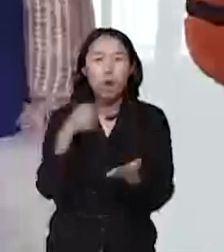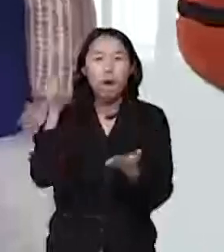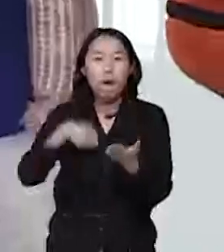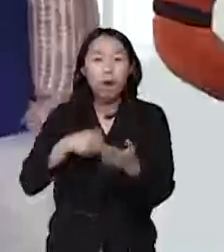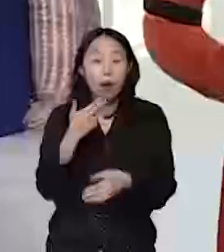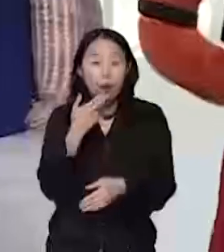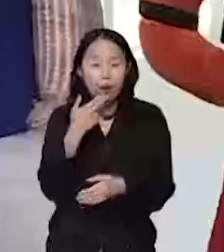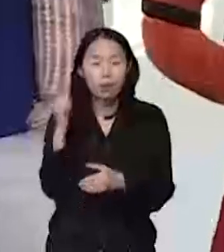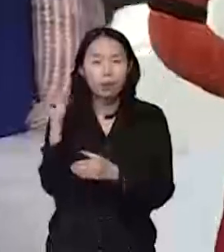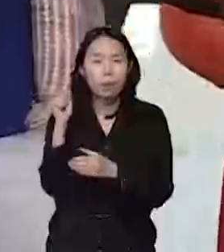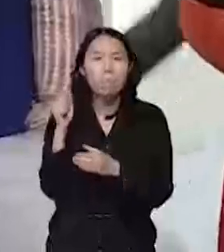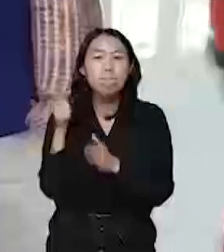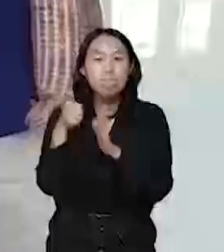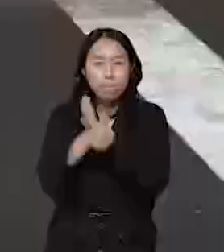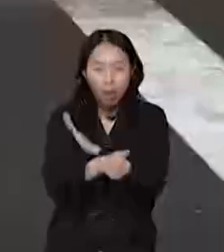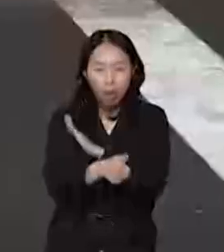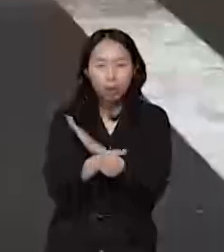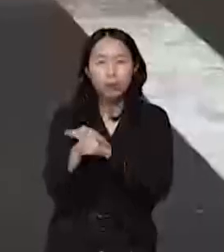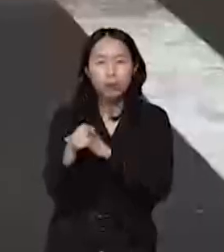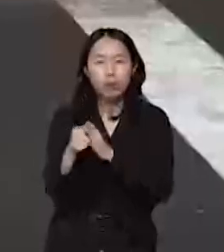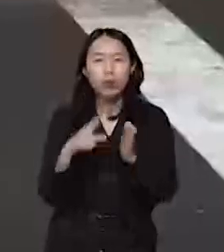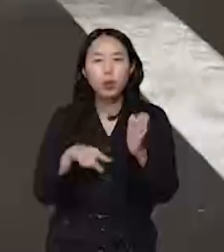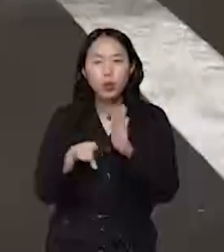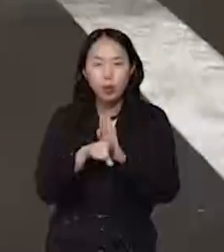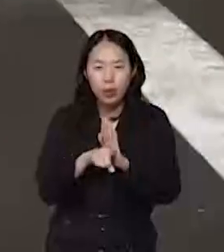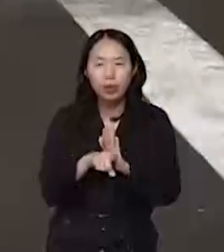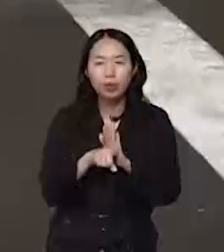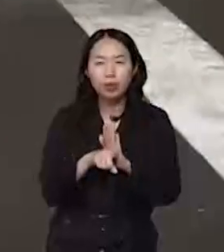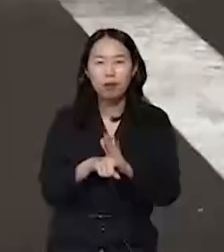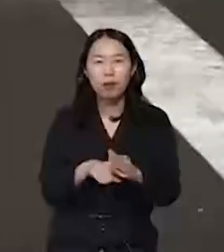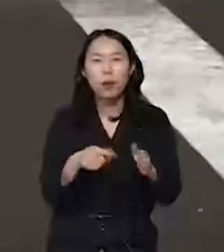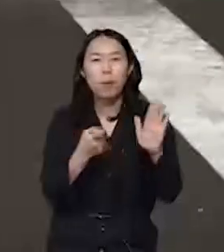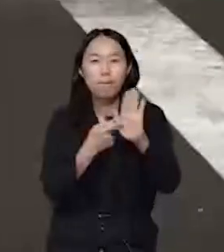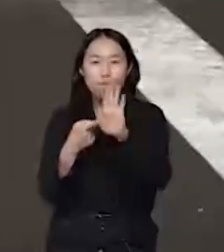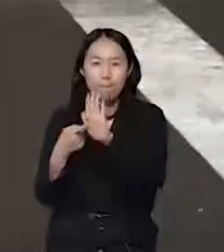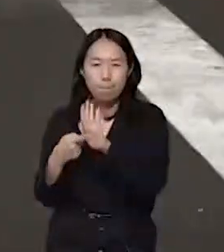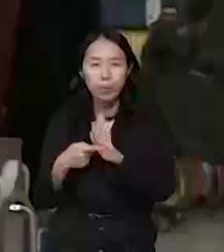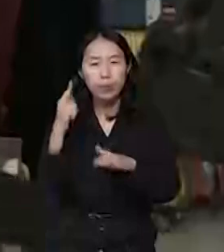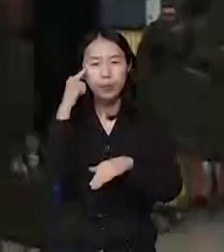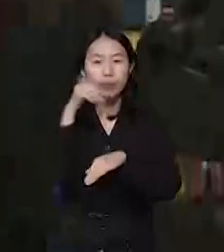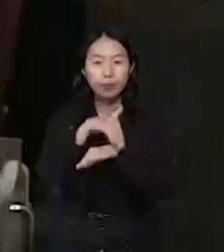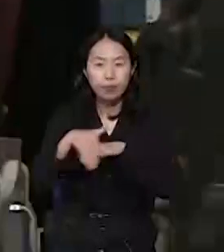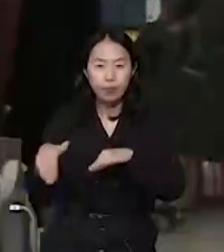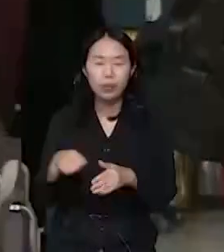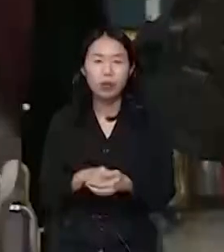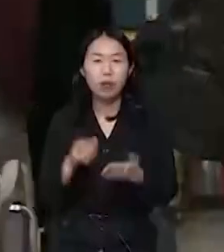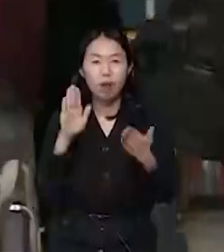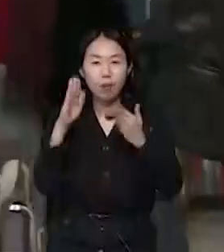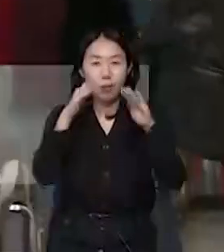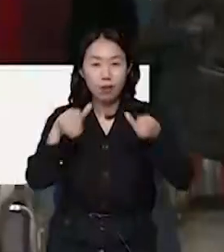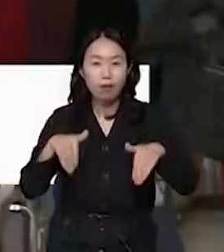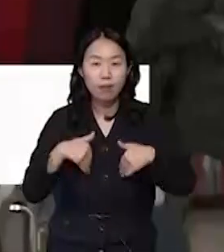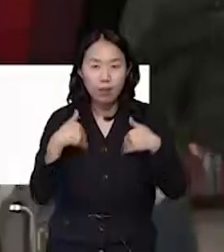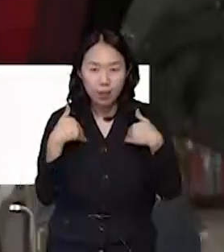따라 동남아 시장을 타깃으로 관광 세일즈를 펼칠 방침입니다. 앞으로 우리